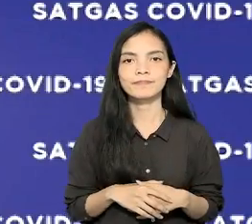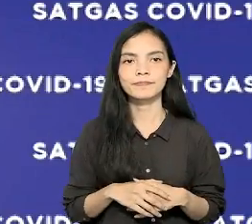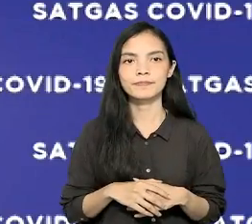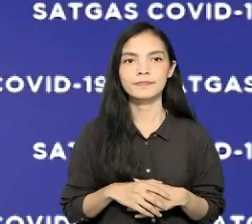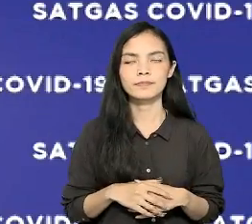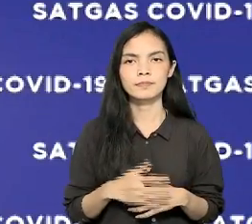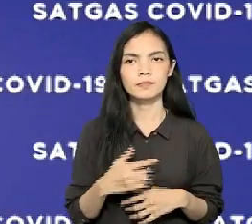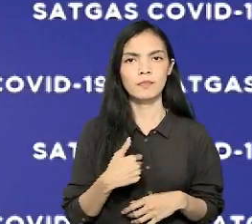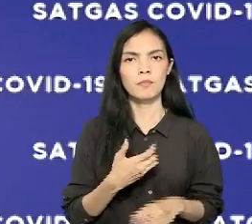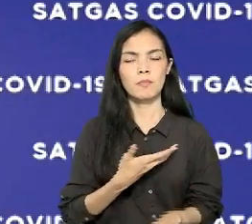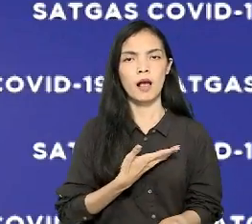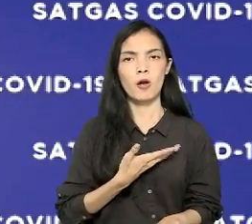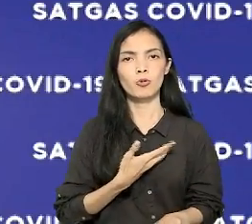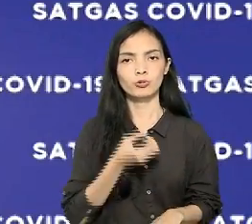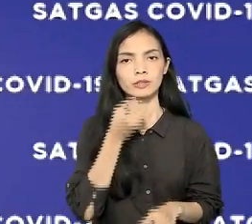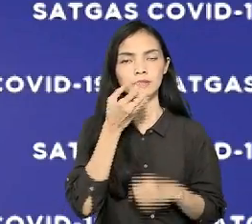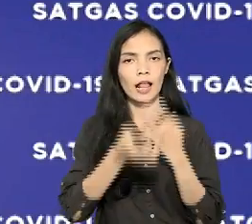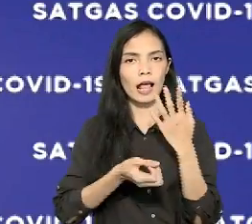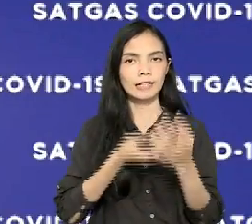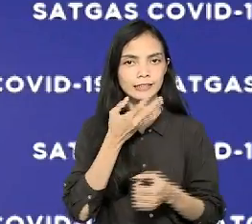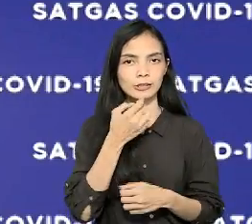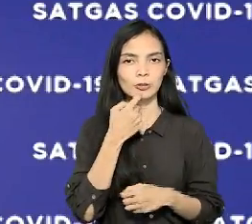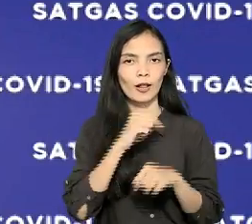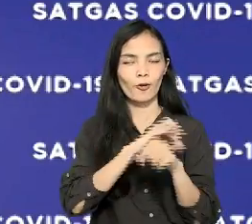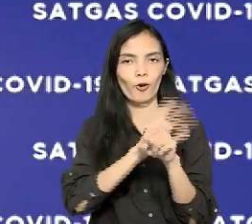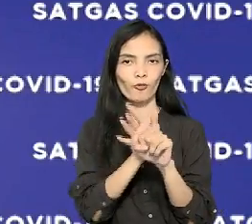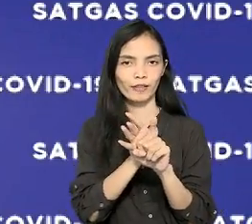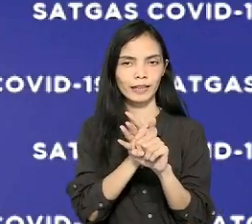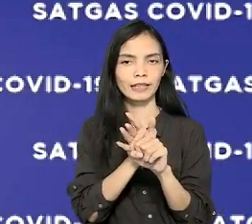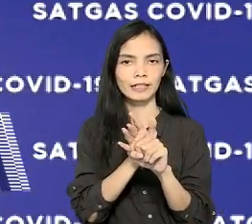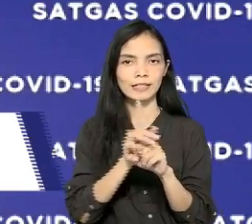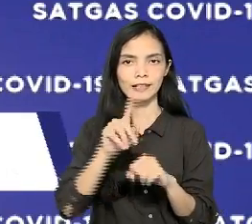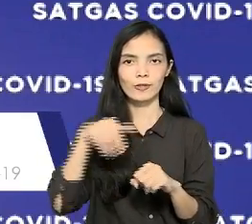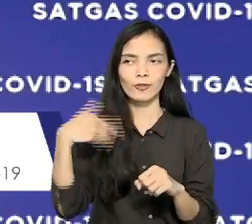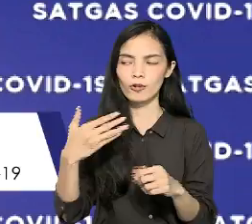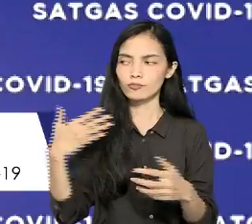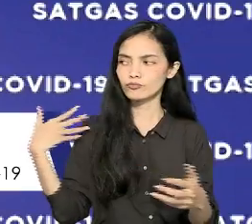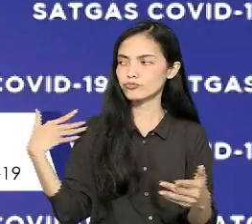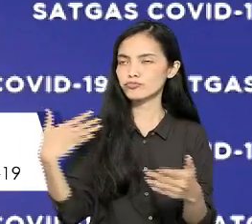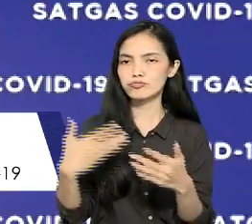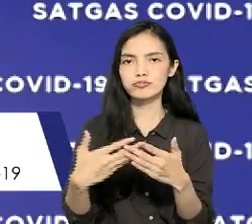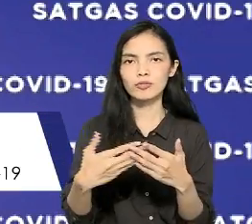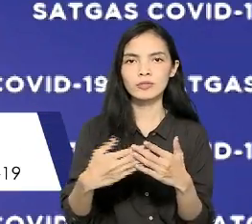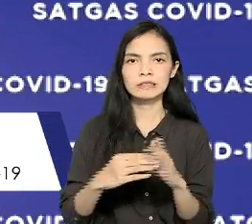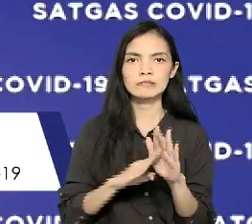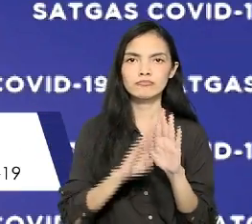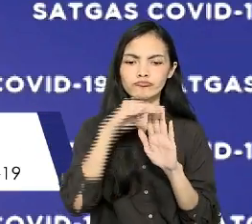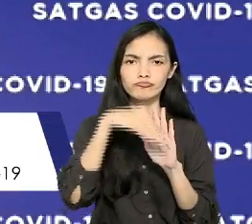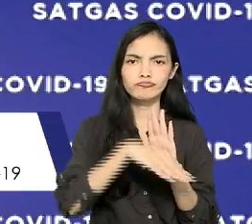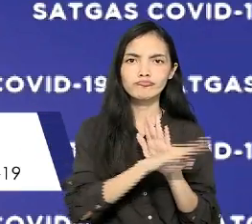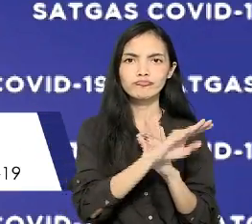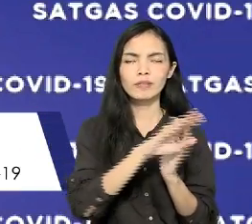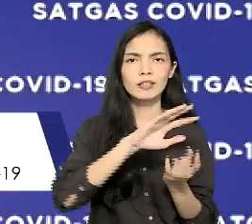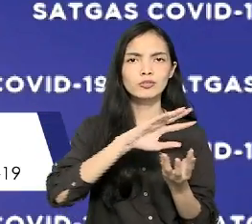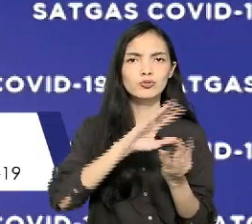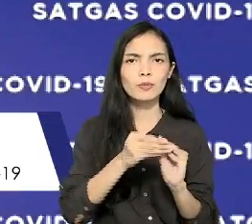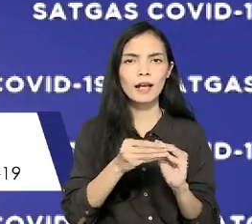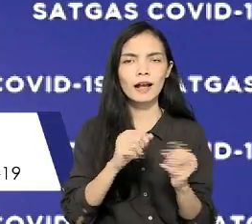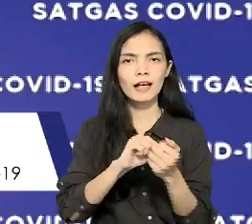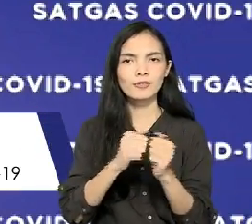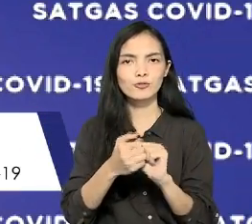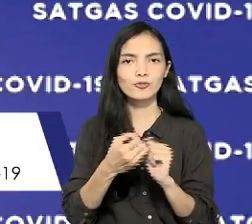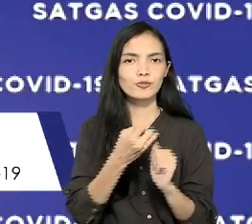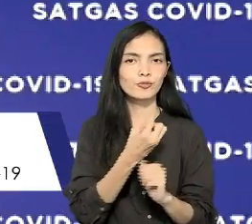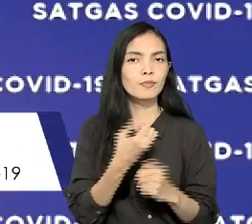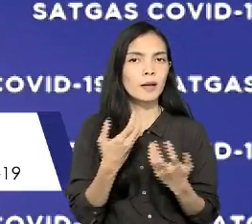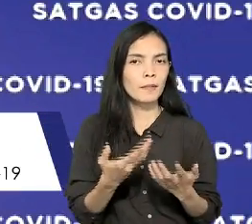saya akan menjelaskan perkembangan kasus COVID-19 selama 1 tahun ini. Sepanjang 2021, kita